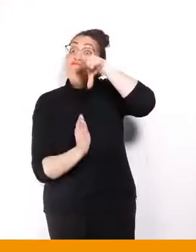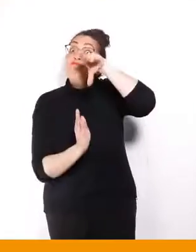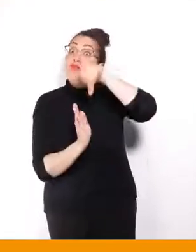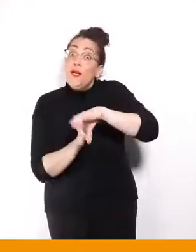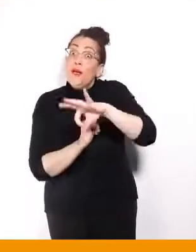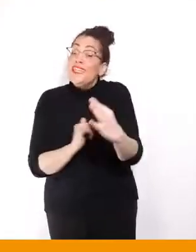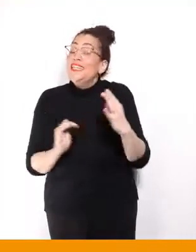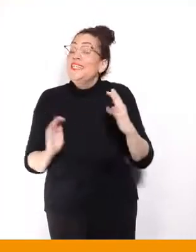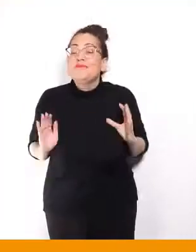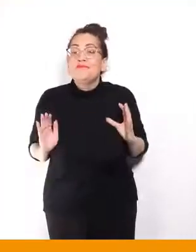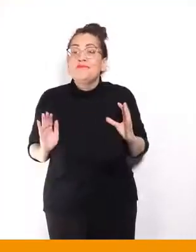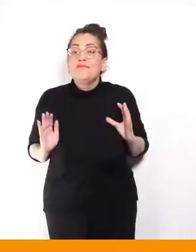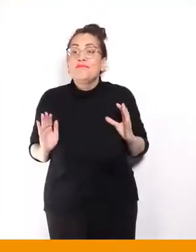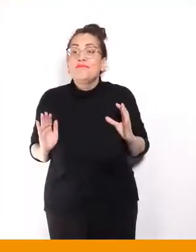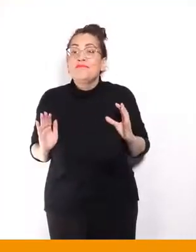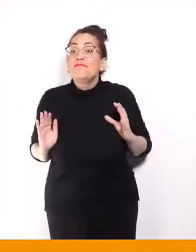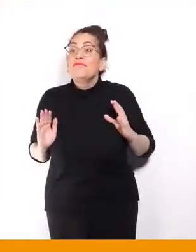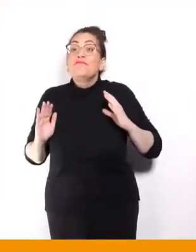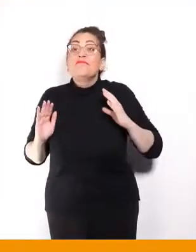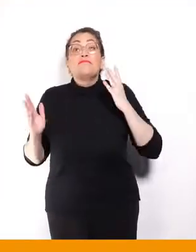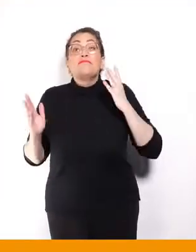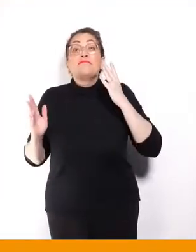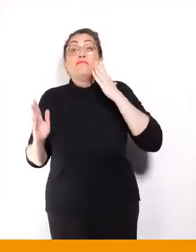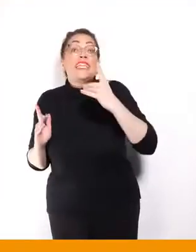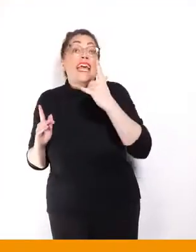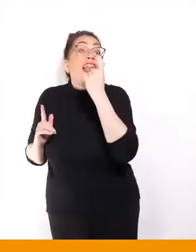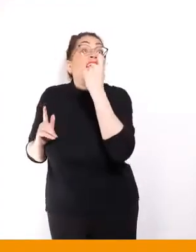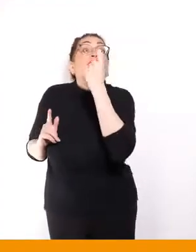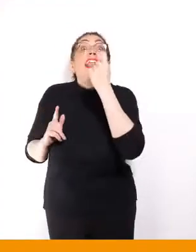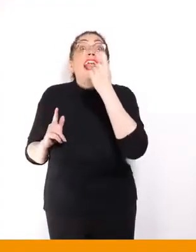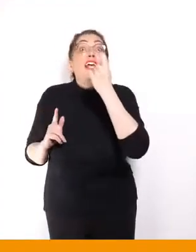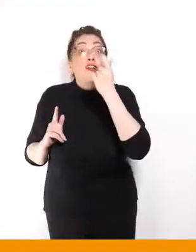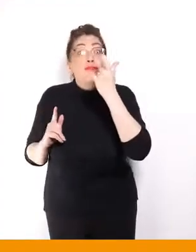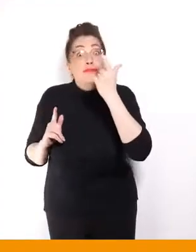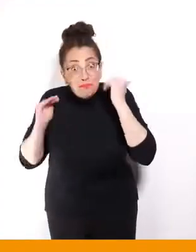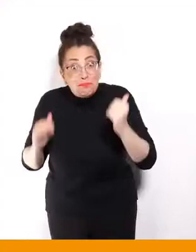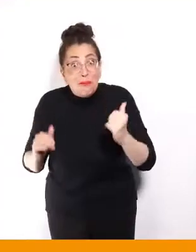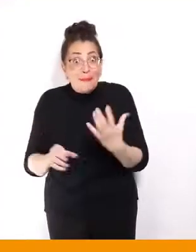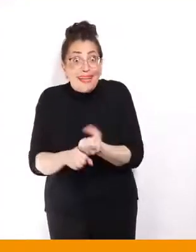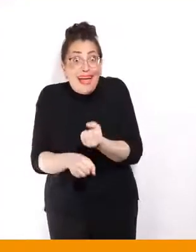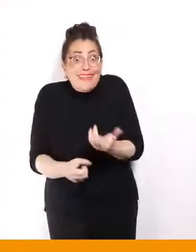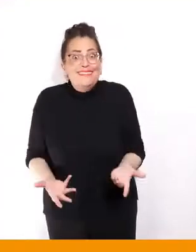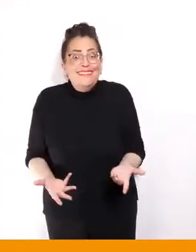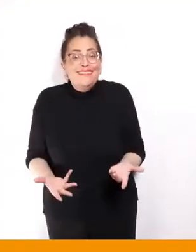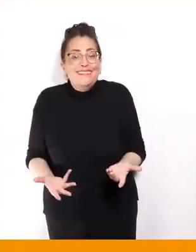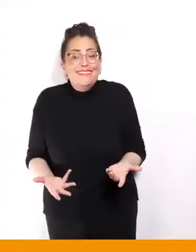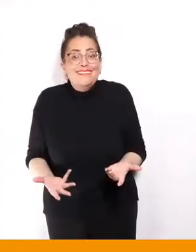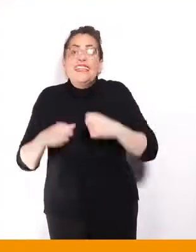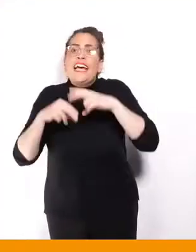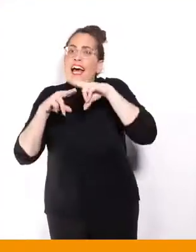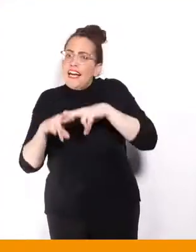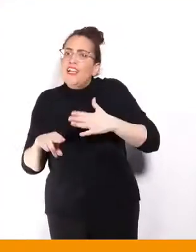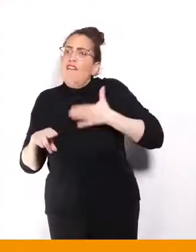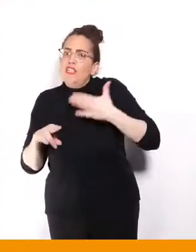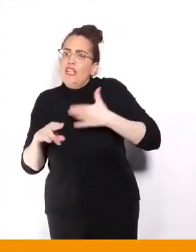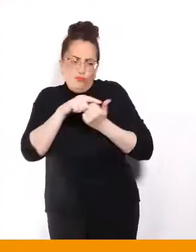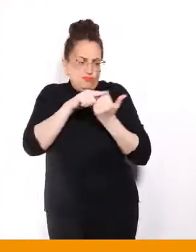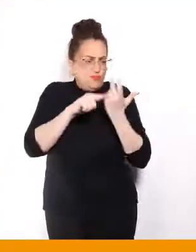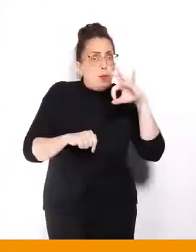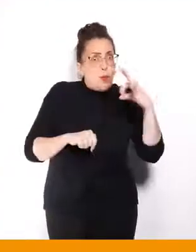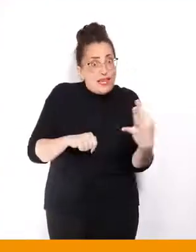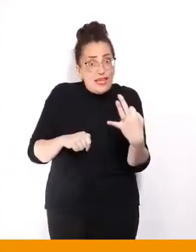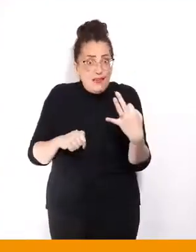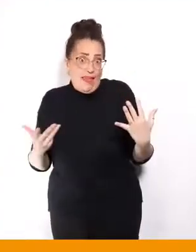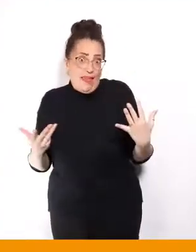ce critère-là, même ce critère-là, il est satisfait. Donc ça, c'est important.